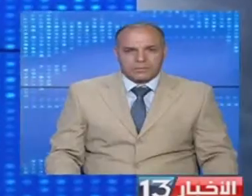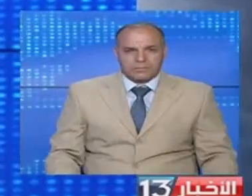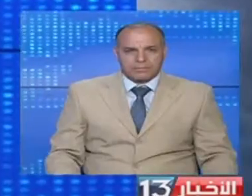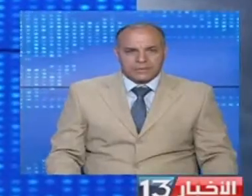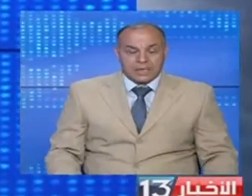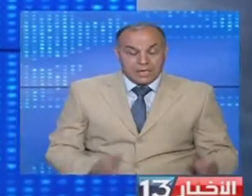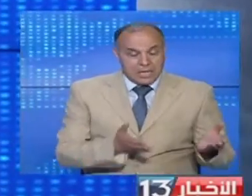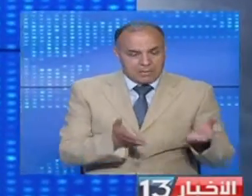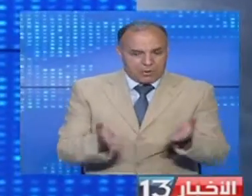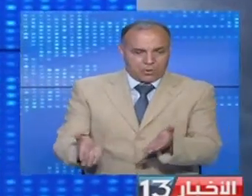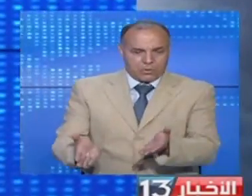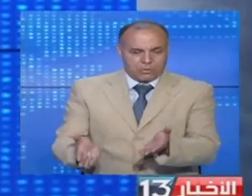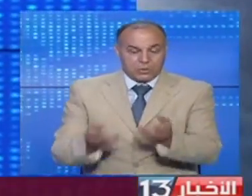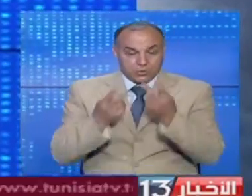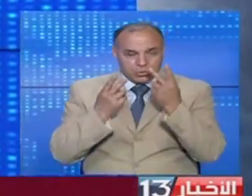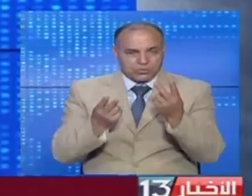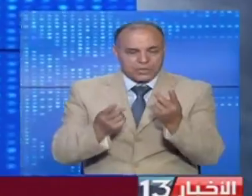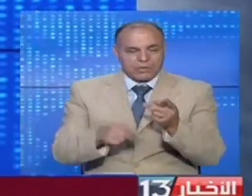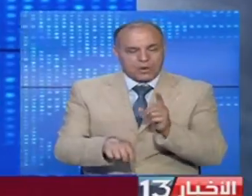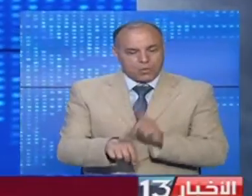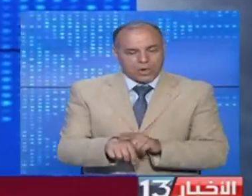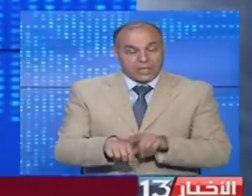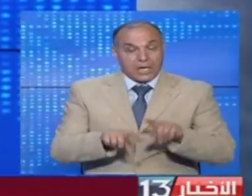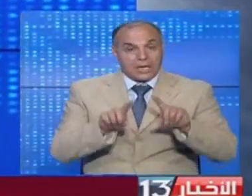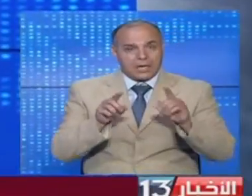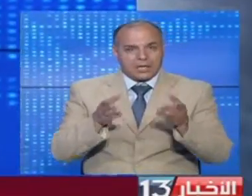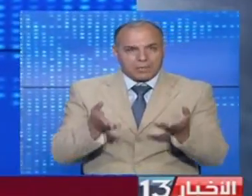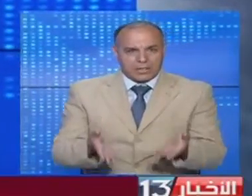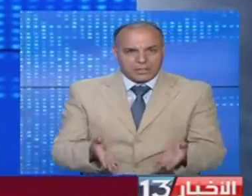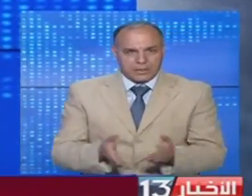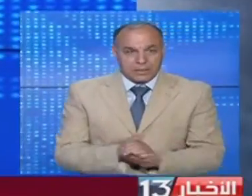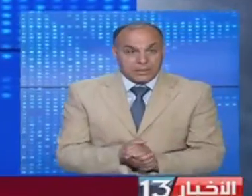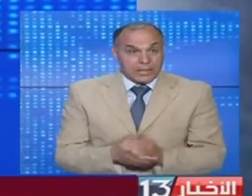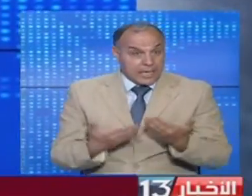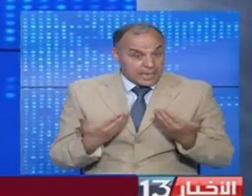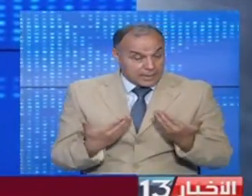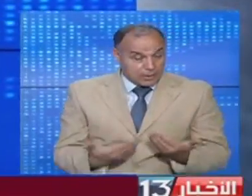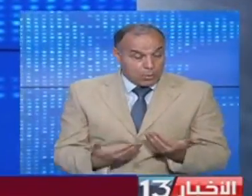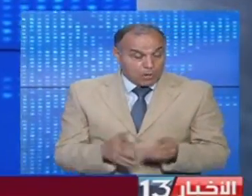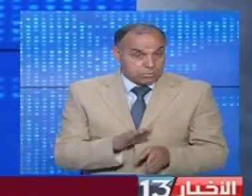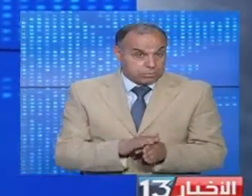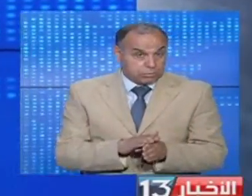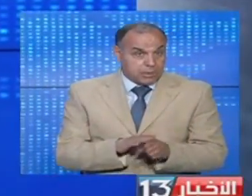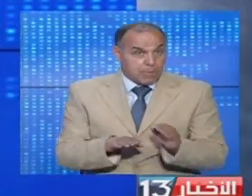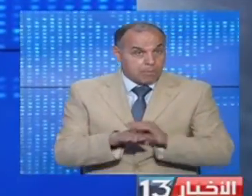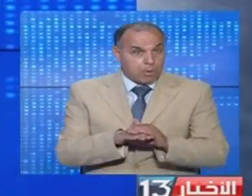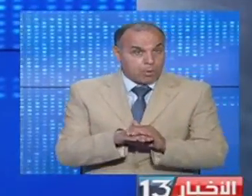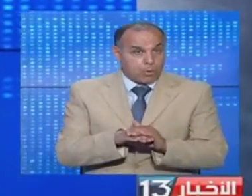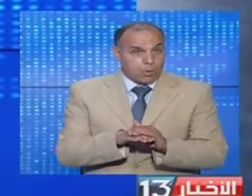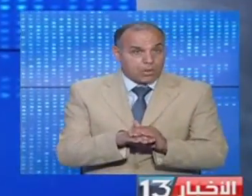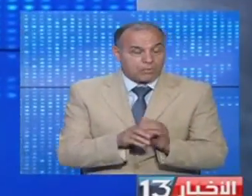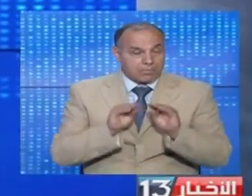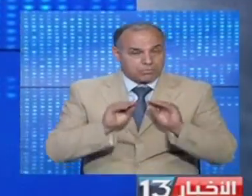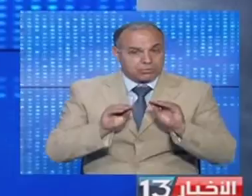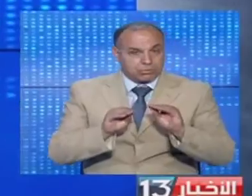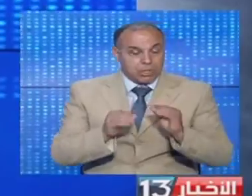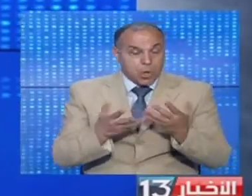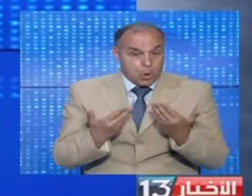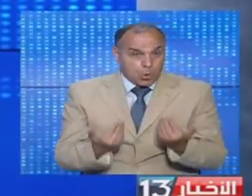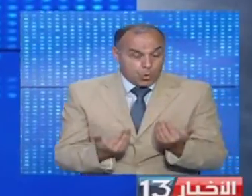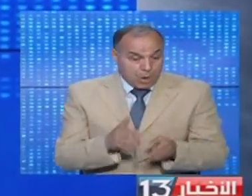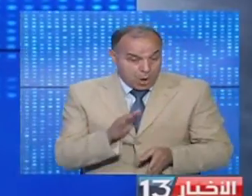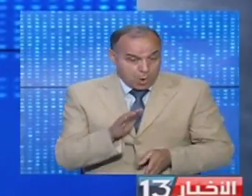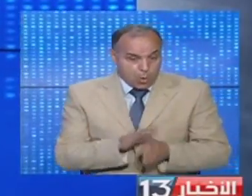اهلا بكم مشاهدينا الكرام في هذا الموعد الاخباريه ونبدا بالشان التربوي فقد انطلقت